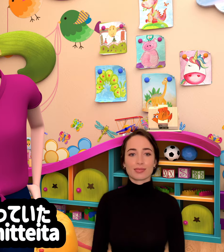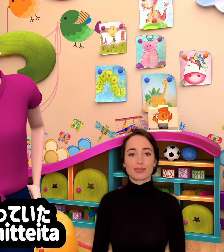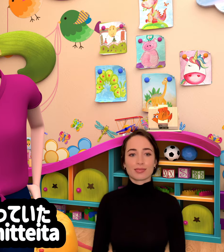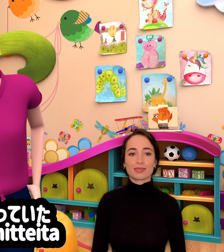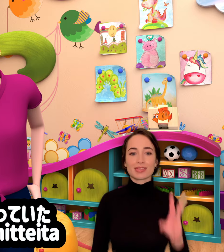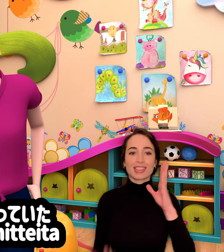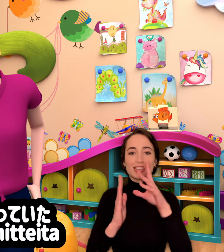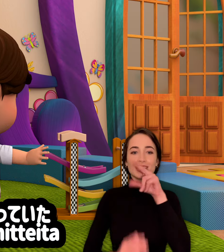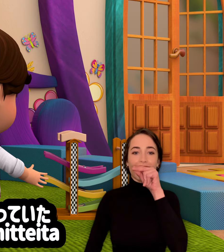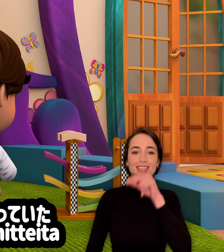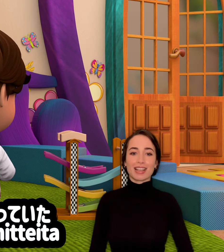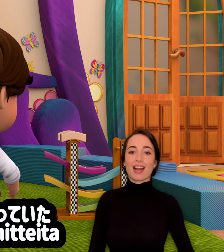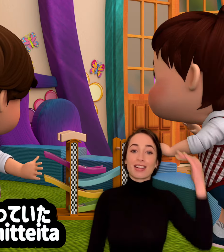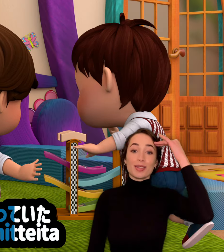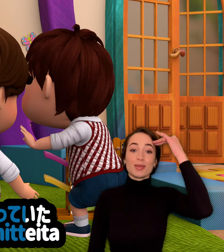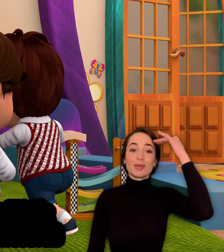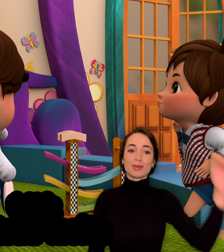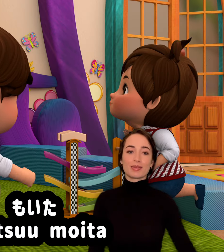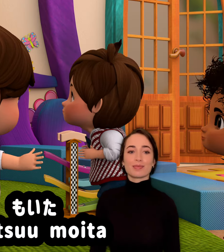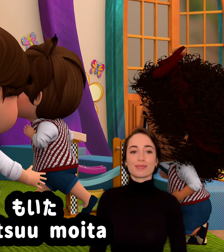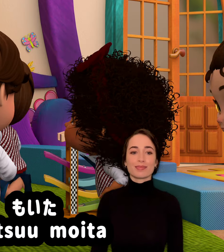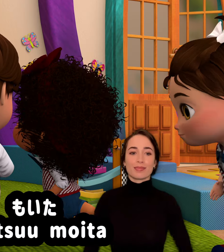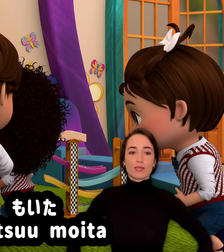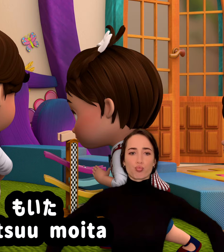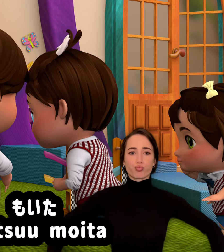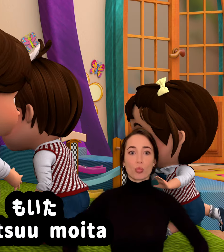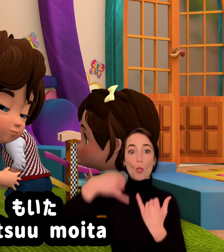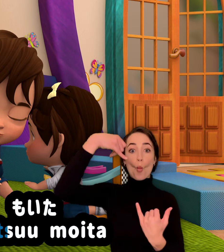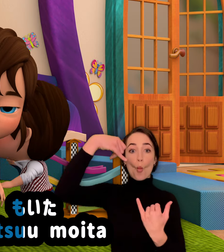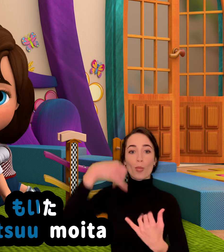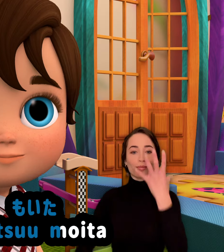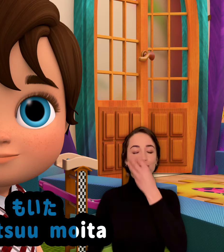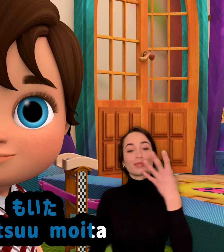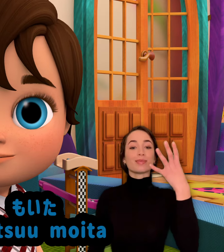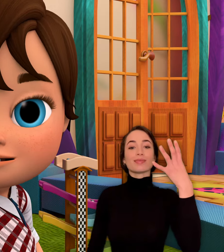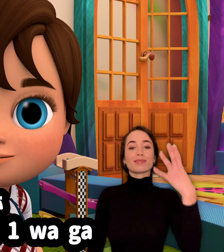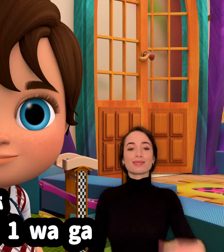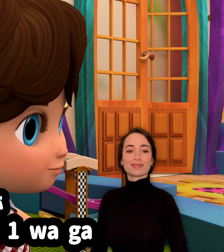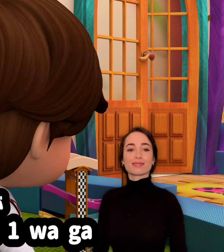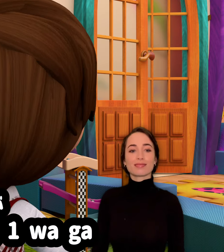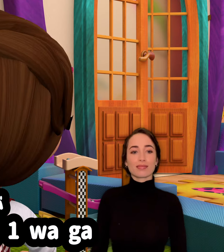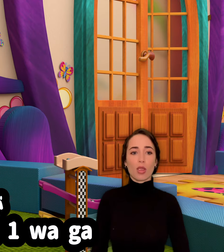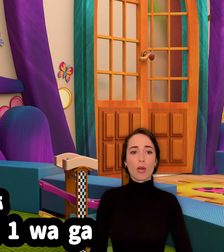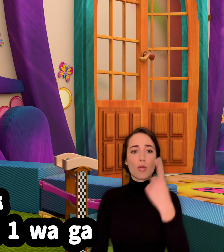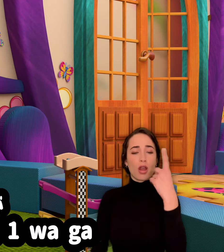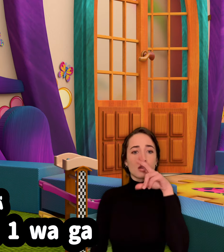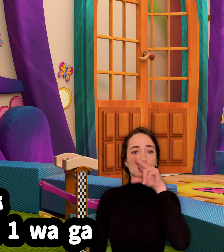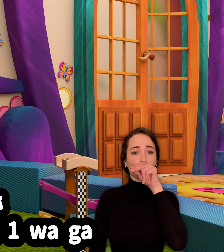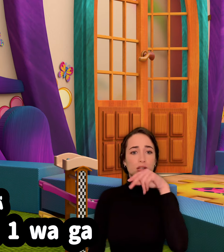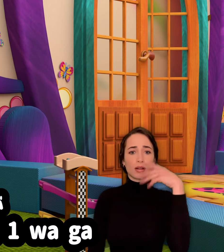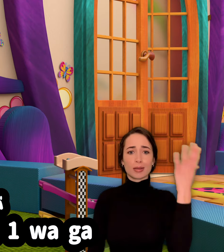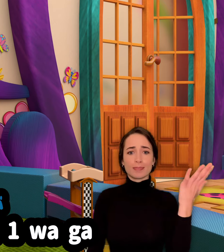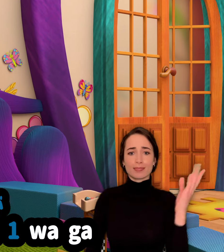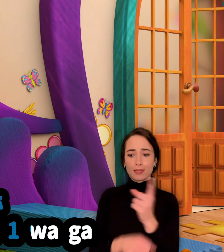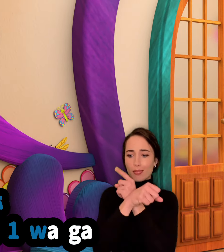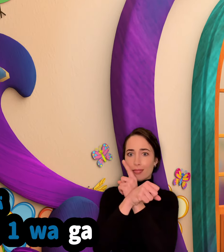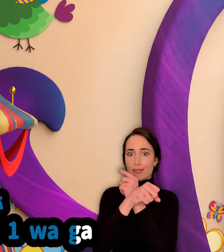僕はのアヒルを知っていた取って痩せて普通もいたでも羽がつい